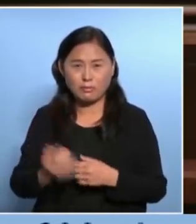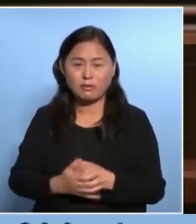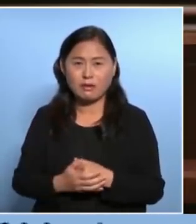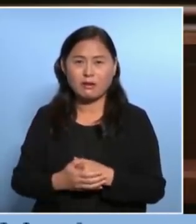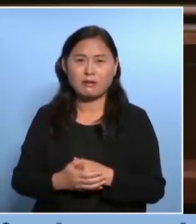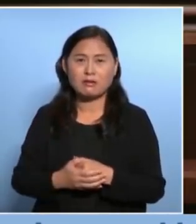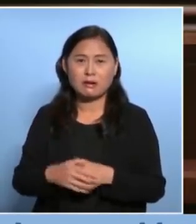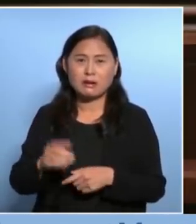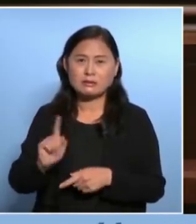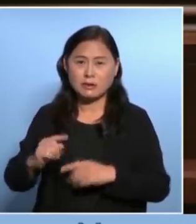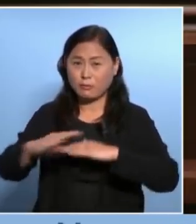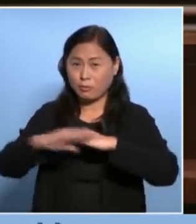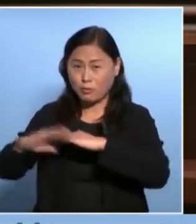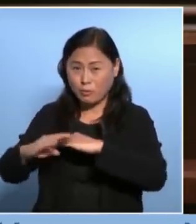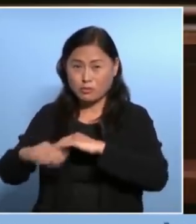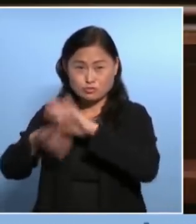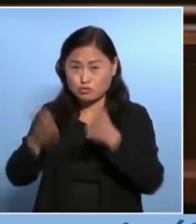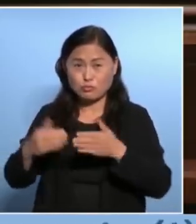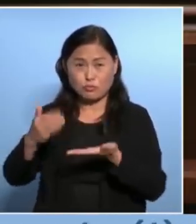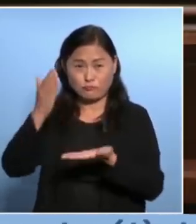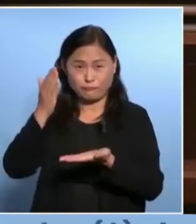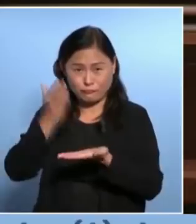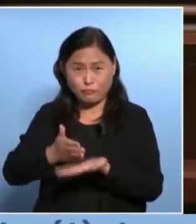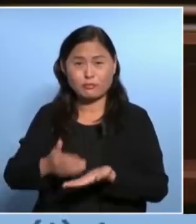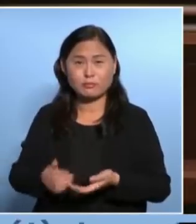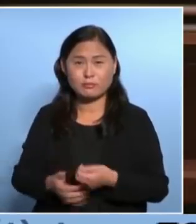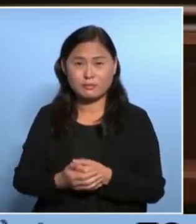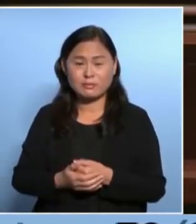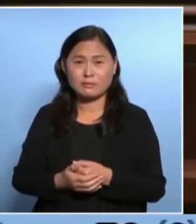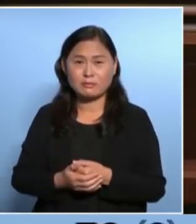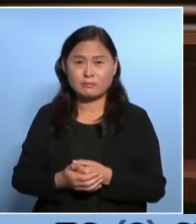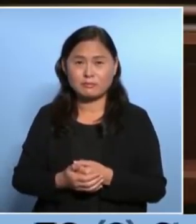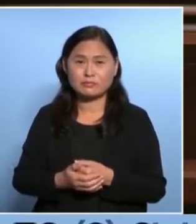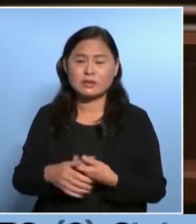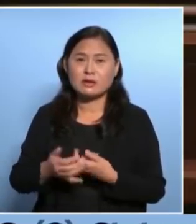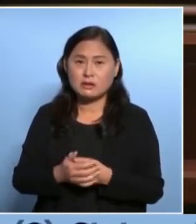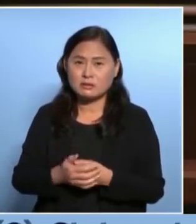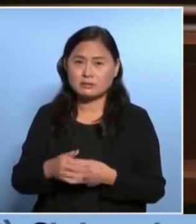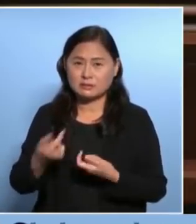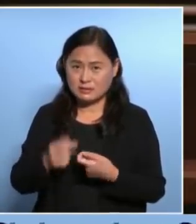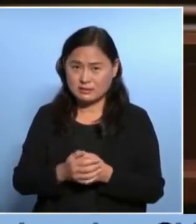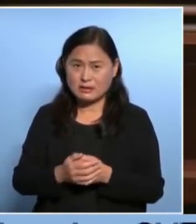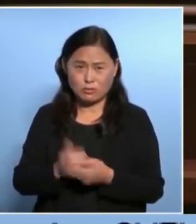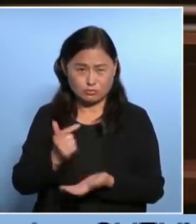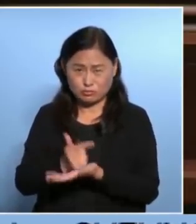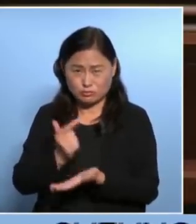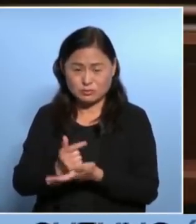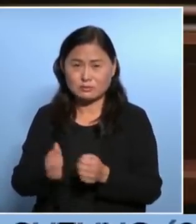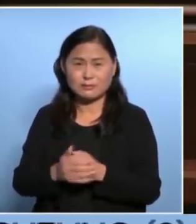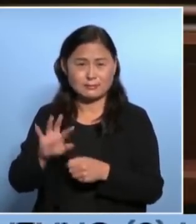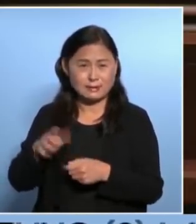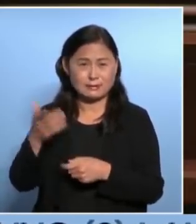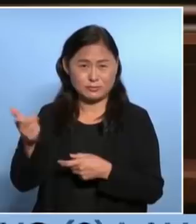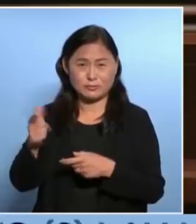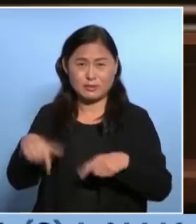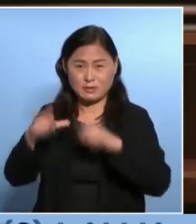解唔全面封關啊？仍然係要講嘅係非常有意思嘅。咁但係佢打死唔肯，大